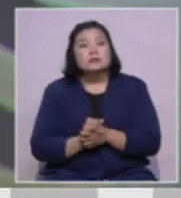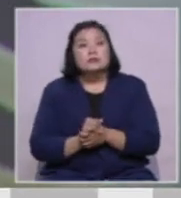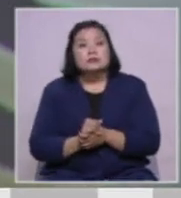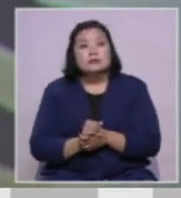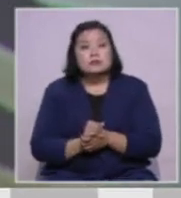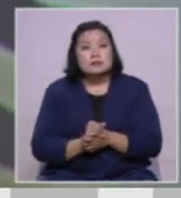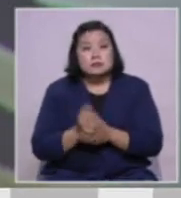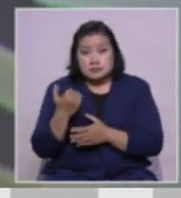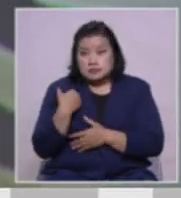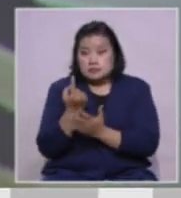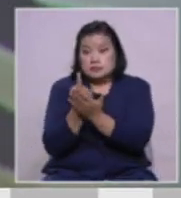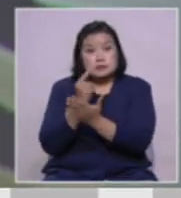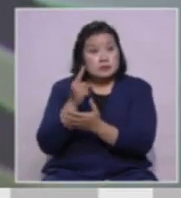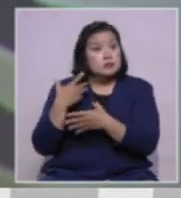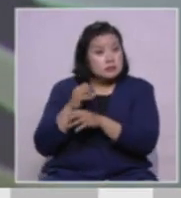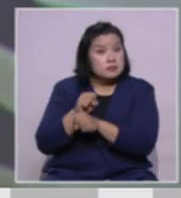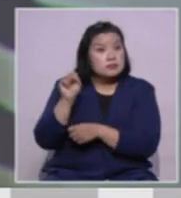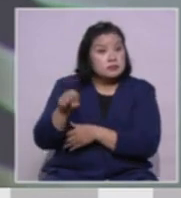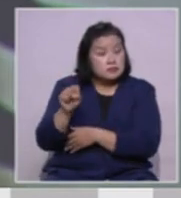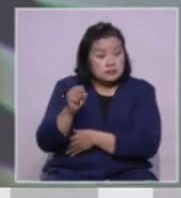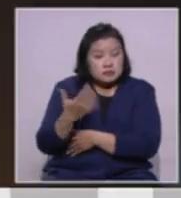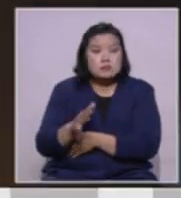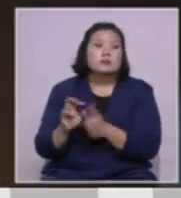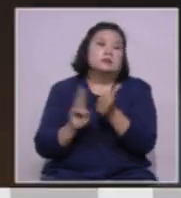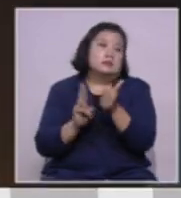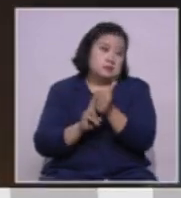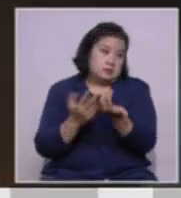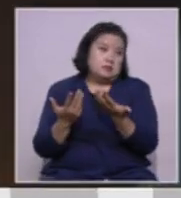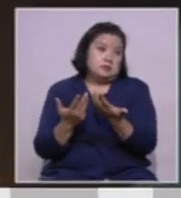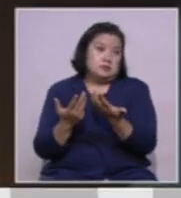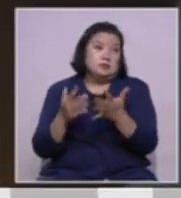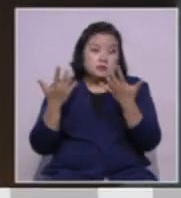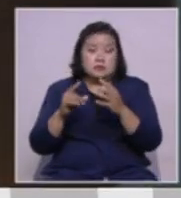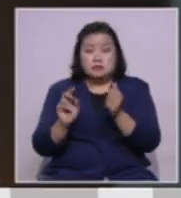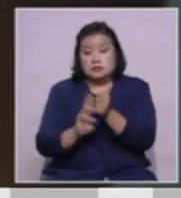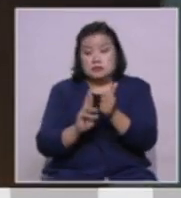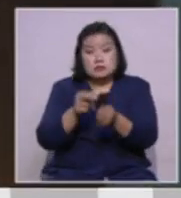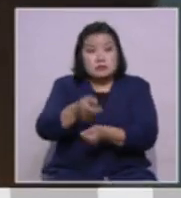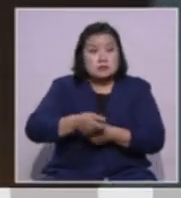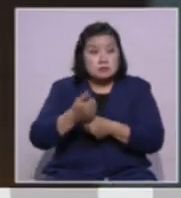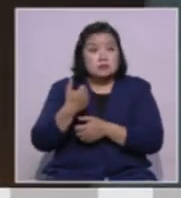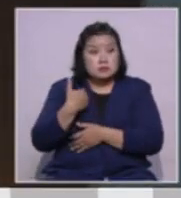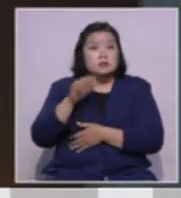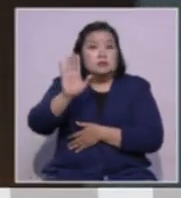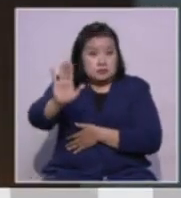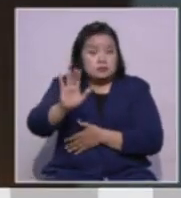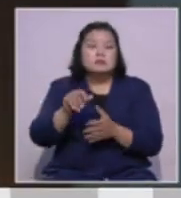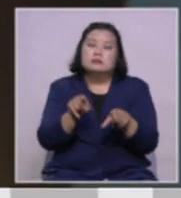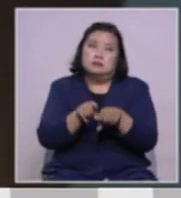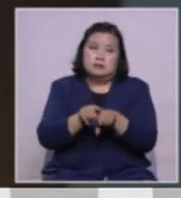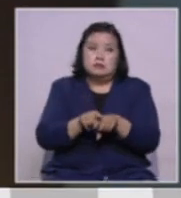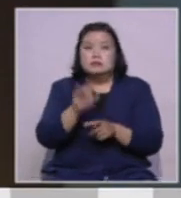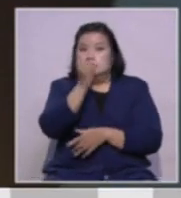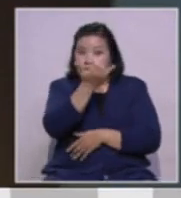วแทนจากพรรคประชาธิปัตย์ใช่ไหมที่จะขึ้นมาเป็นรัฐมนตรี แต่เพลินเราพูดถึงทางรัฐมนตรีช่วยเกษตรคือ ค ุ ณธรรมน ั ส ก็อันนี้ก็คือสิ่งที่อาจจะเกี่ยว